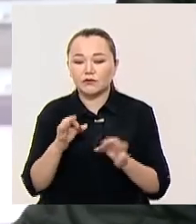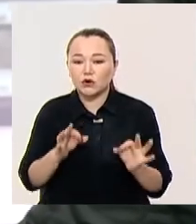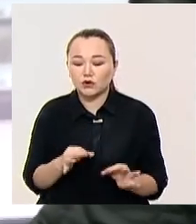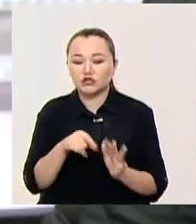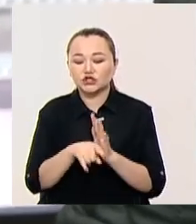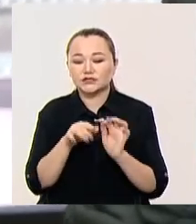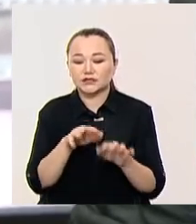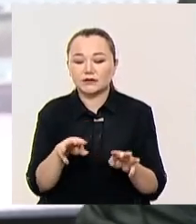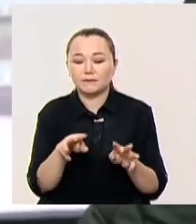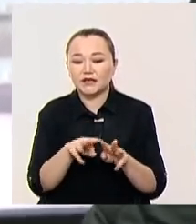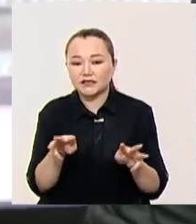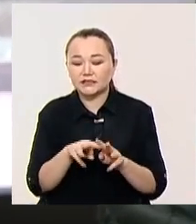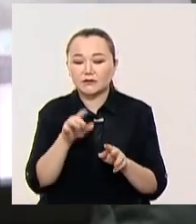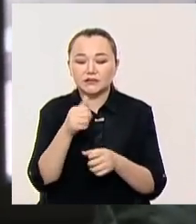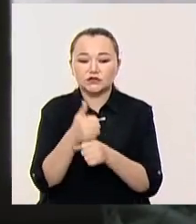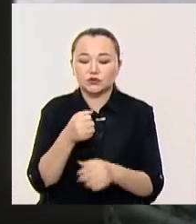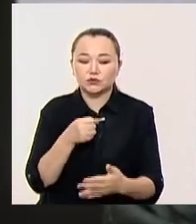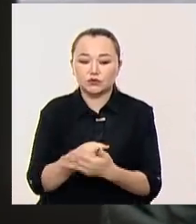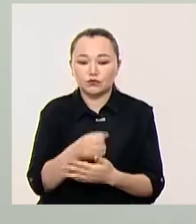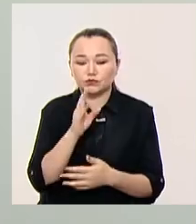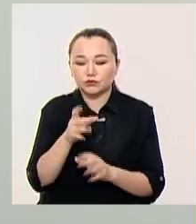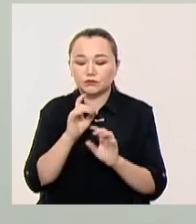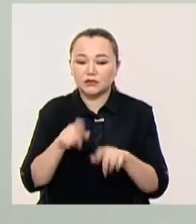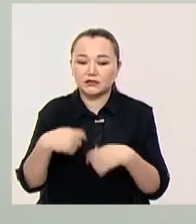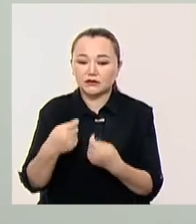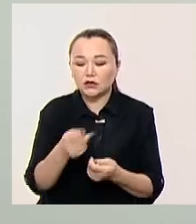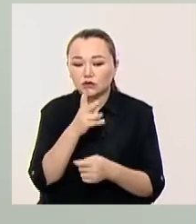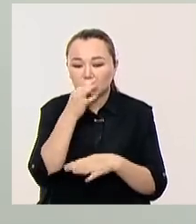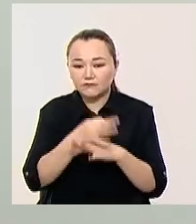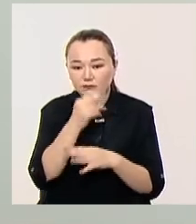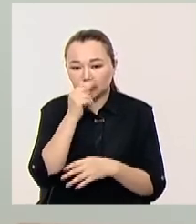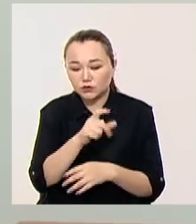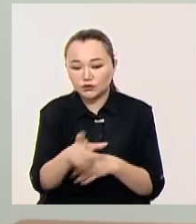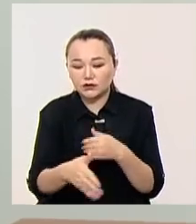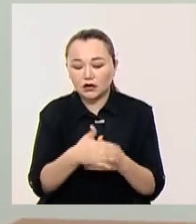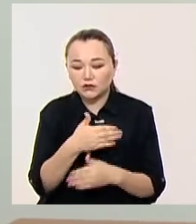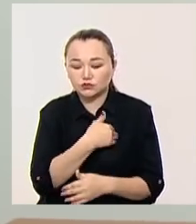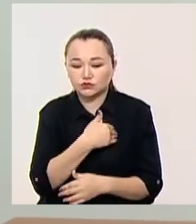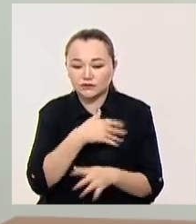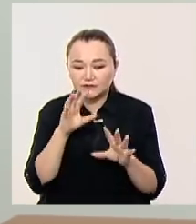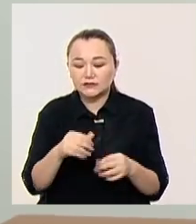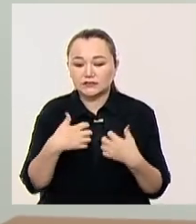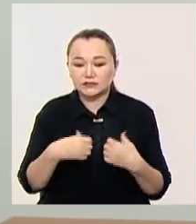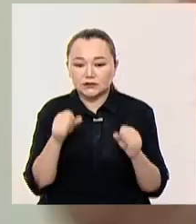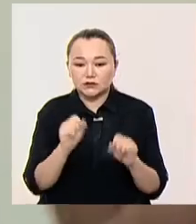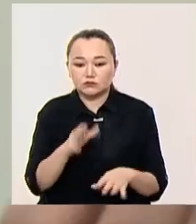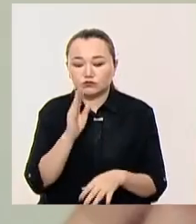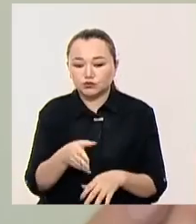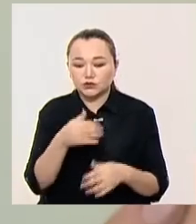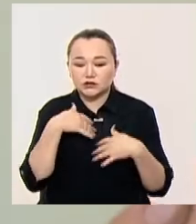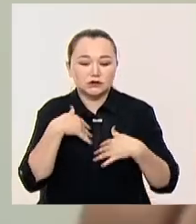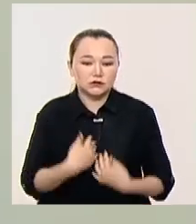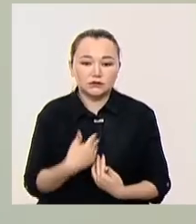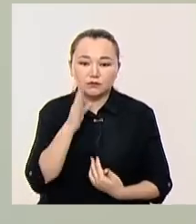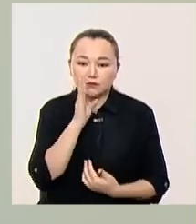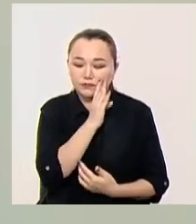істер министрінен бастап президентке дейін жеткіземіз дейді. Ол кінәлі адамдарды жауапқа тарту үшін бар күшін салмақ. Ал қайғыдан қан